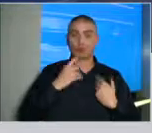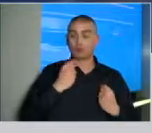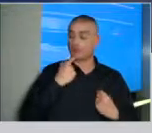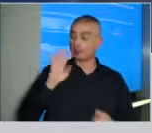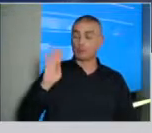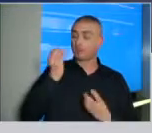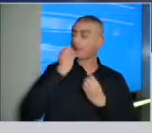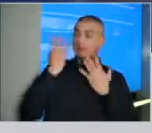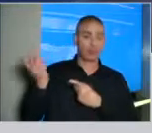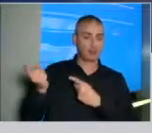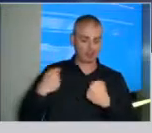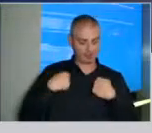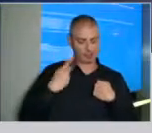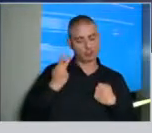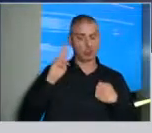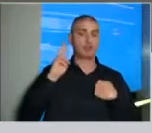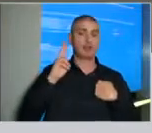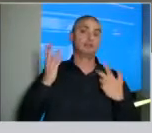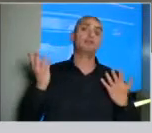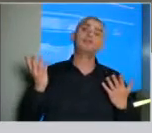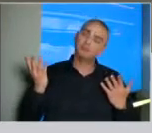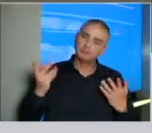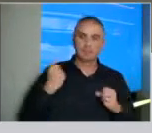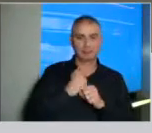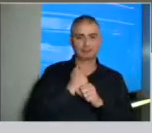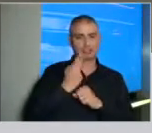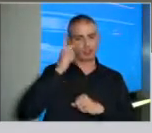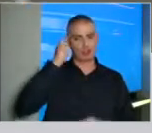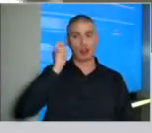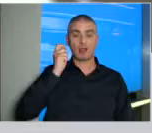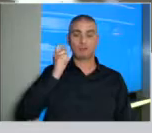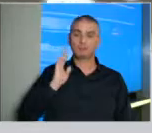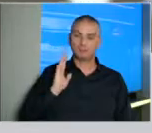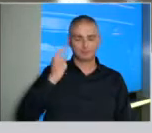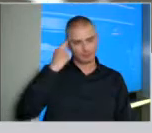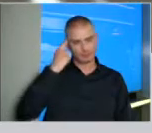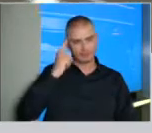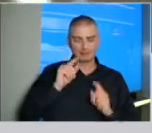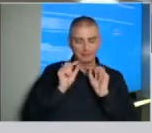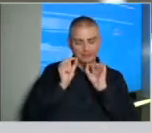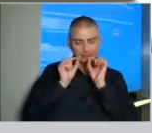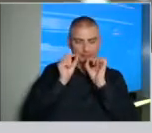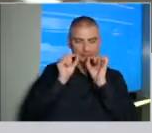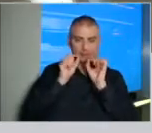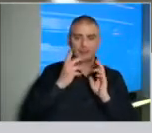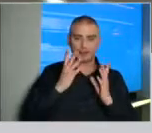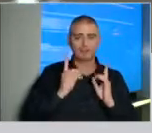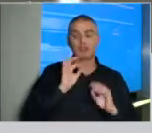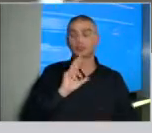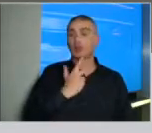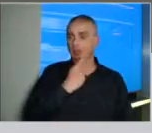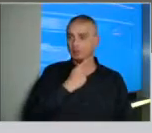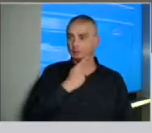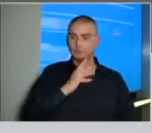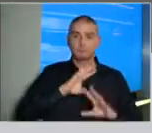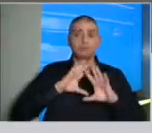ביבי נהדר, אבל אני יותר נהדר מביבי, אז עשית יותר בחוכמה. אני חושב שזה לפסוס קטן בדרך של גנץ,